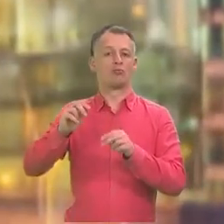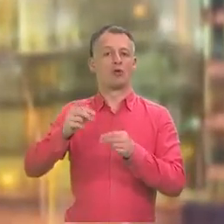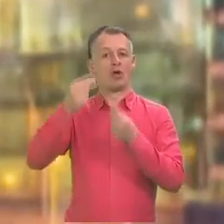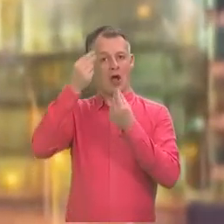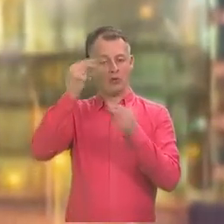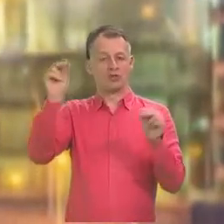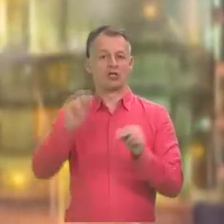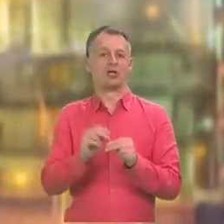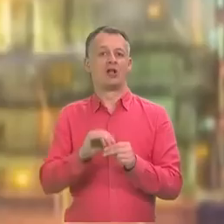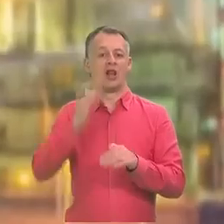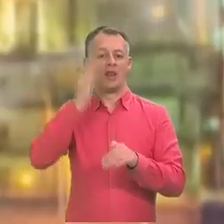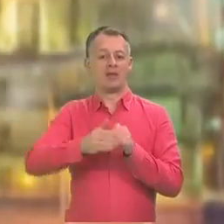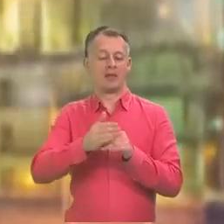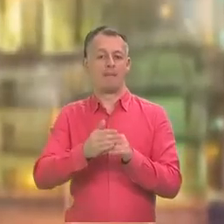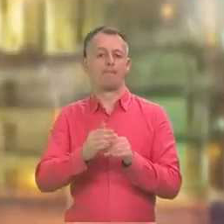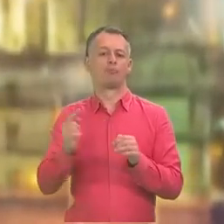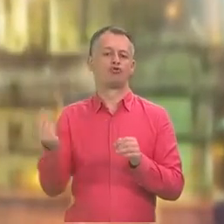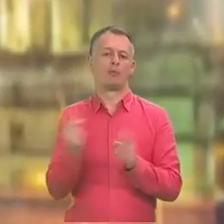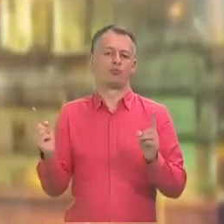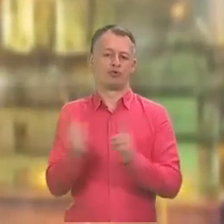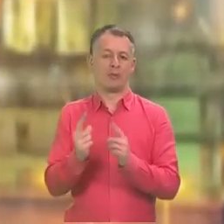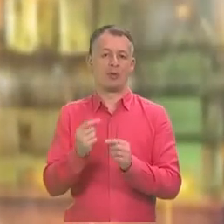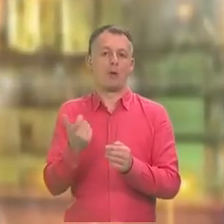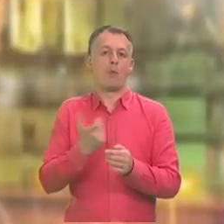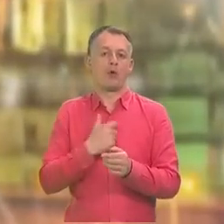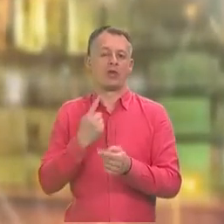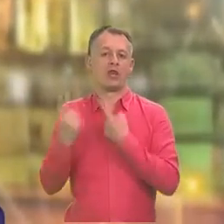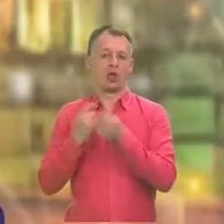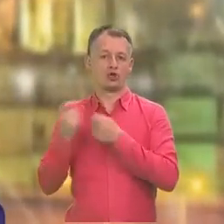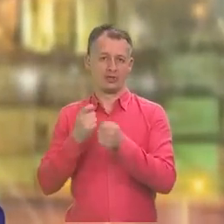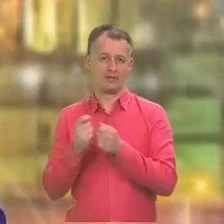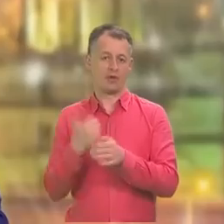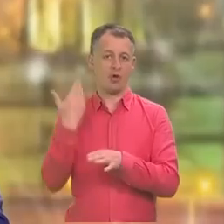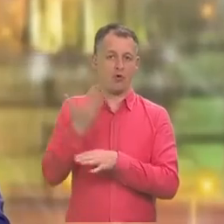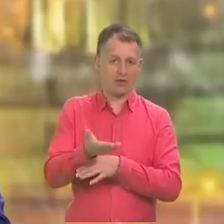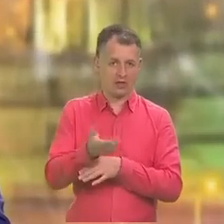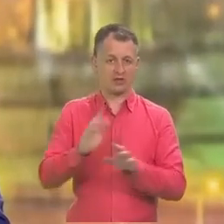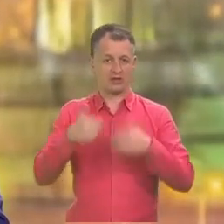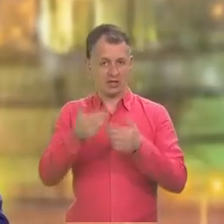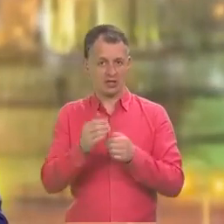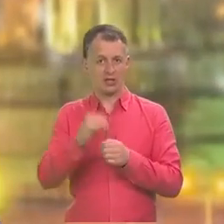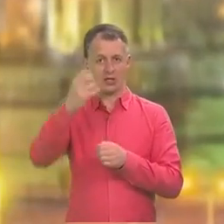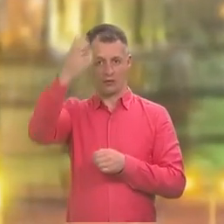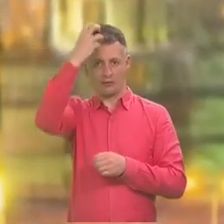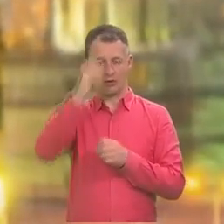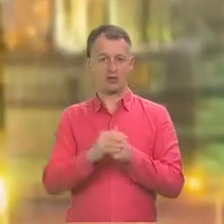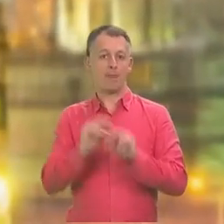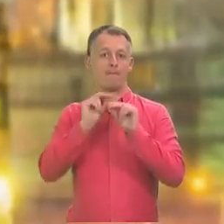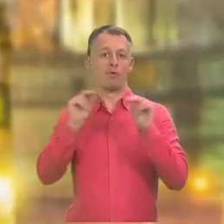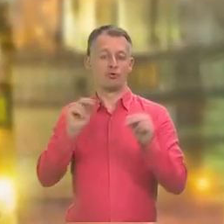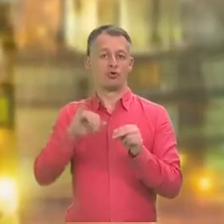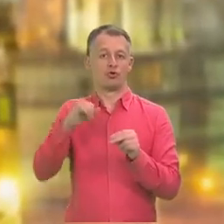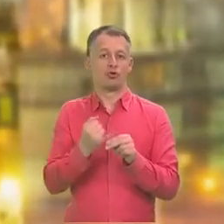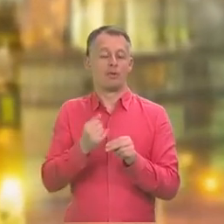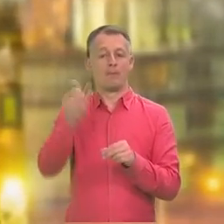limita minimă de la care se poate negocia. Conform ofertei date de guvernanți, veniturile profesorilor, dar și ale personalului nedidactic